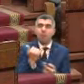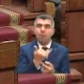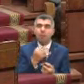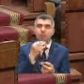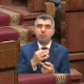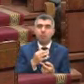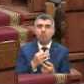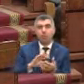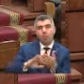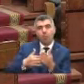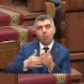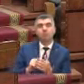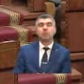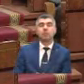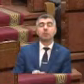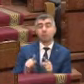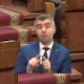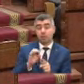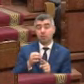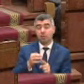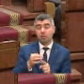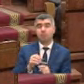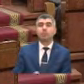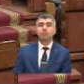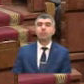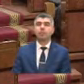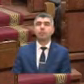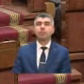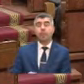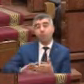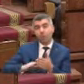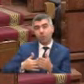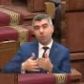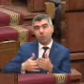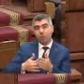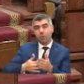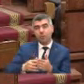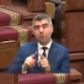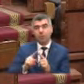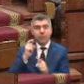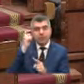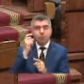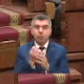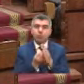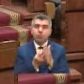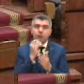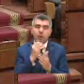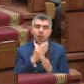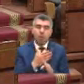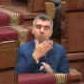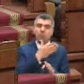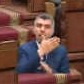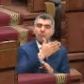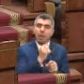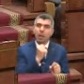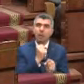بها هذه الفئة، فإن الأمر يتطلب بلورة تصور خاص لتطوير مستقبل ووظيفة هذا